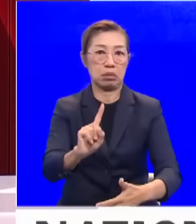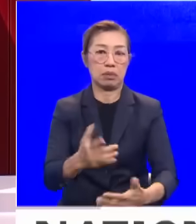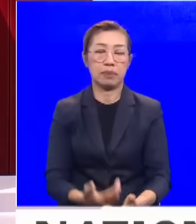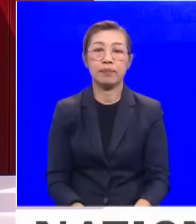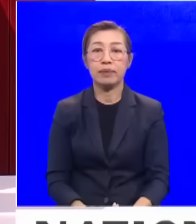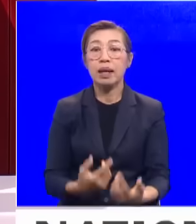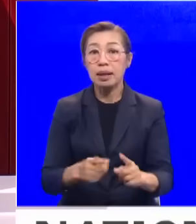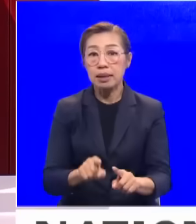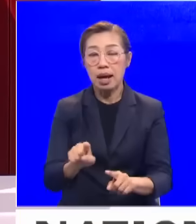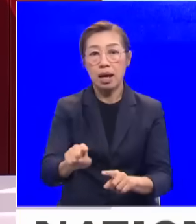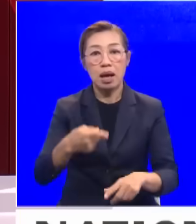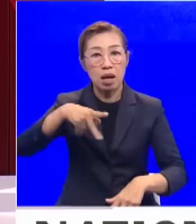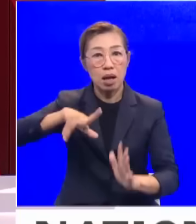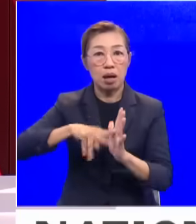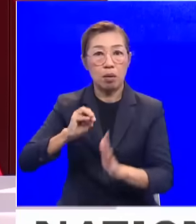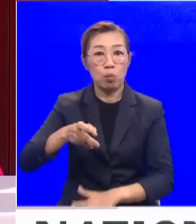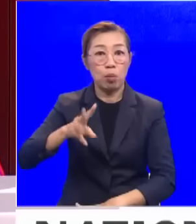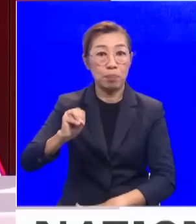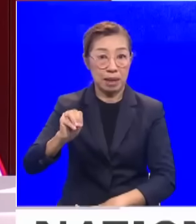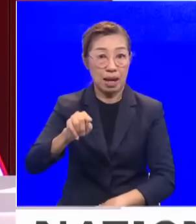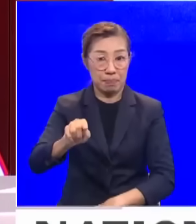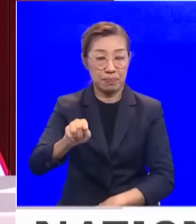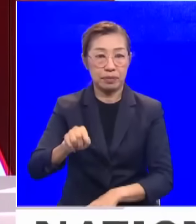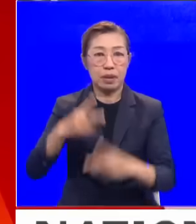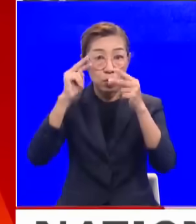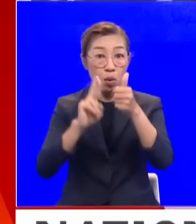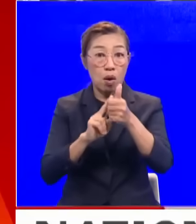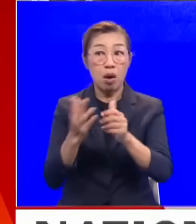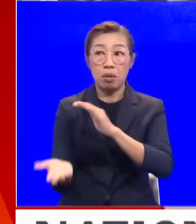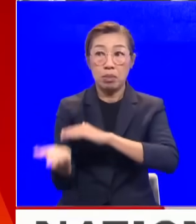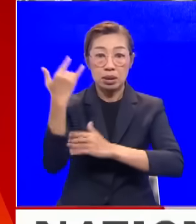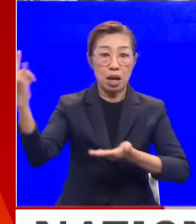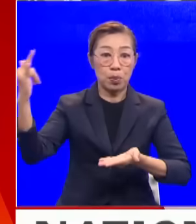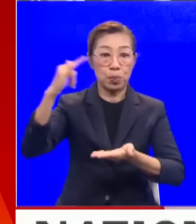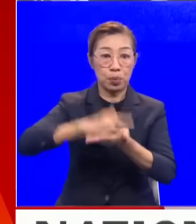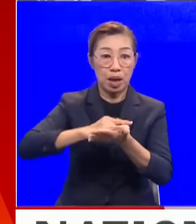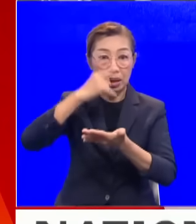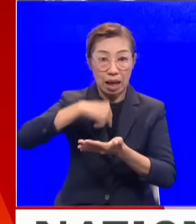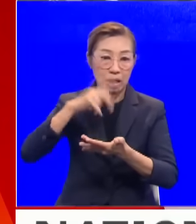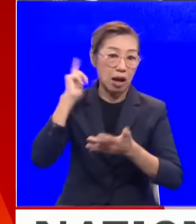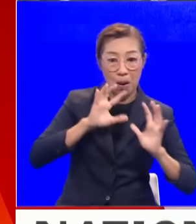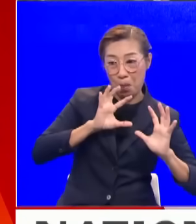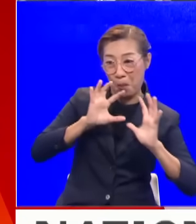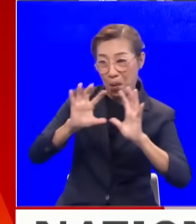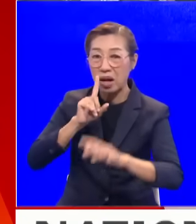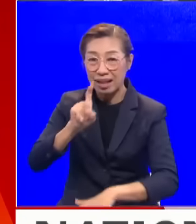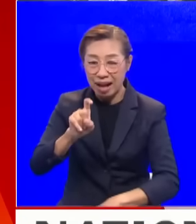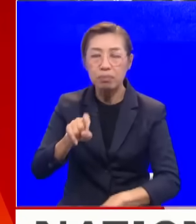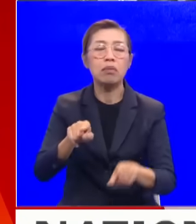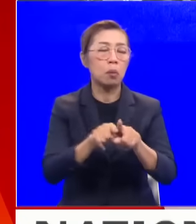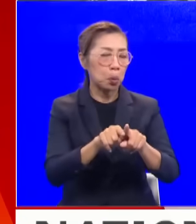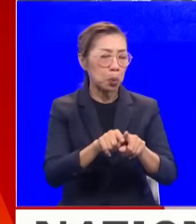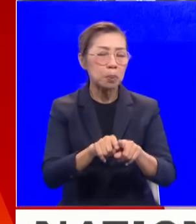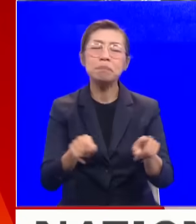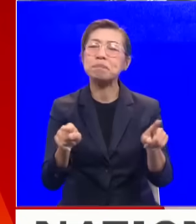ทางคุณภูมิธรรมเนี่ยเพิ่งเดินทางกลับมาจากต่างประเทศเมื่อเช้าแตะสนามบินก็ให้สัมภาษณ์สื่อมวลชนเลยยืนยันค่ะว่ายัง